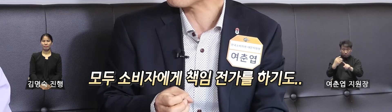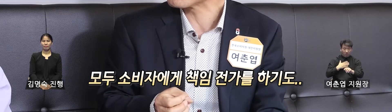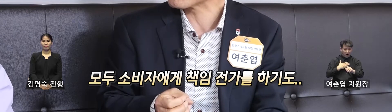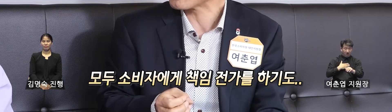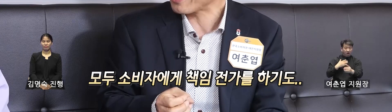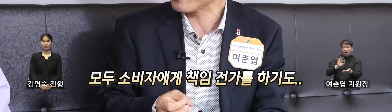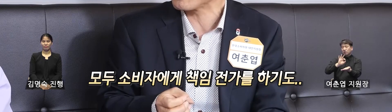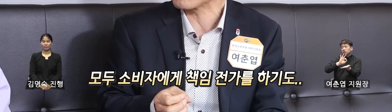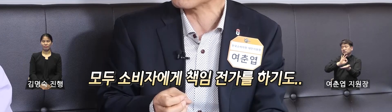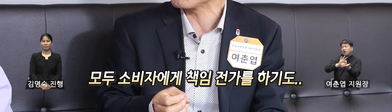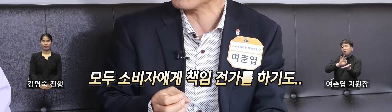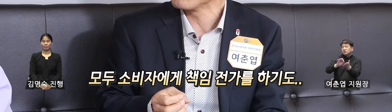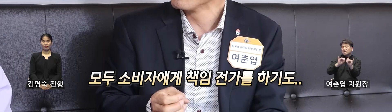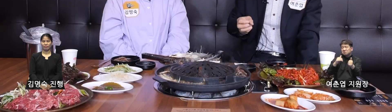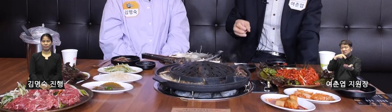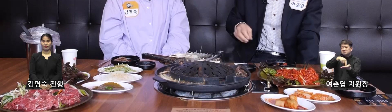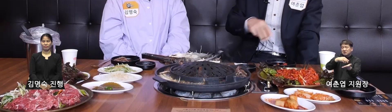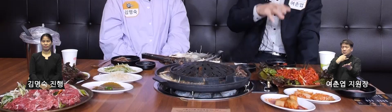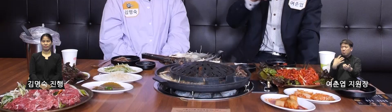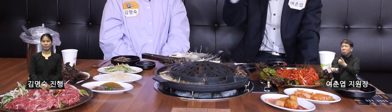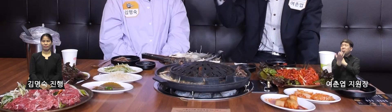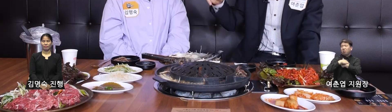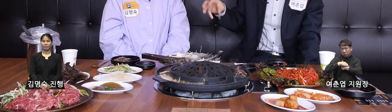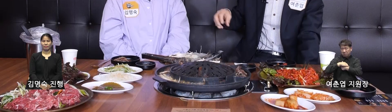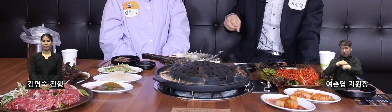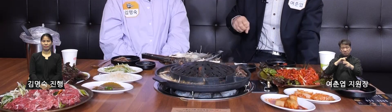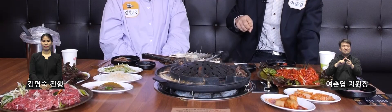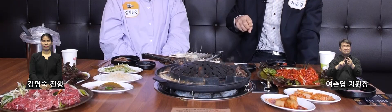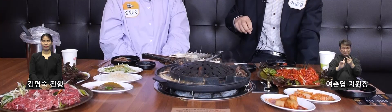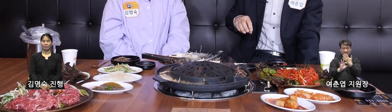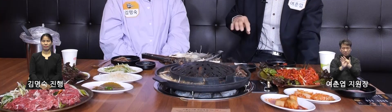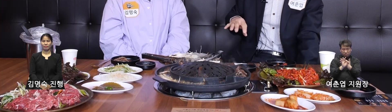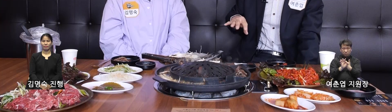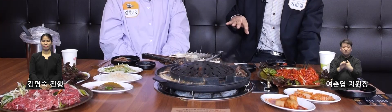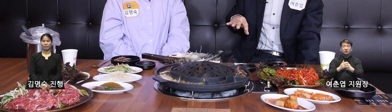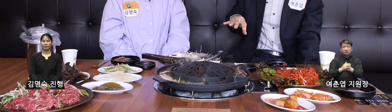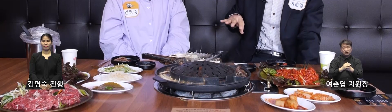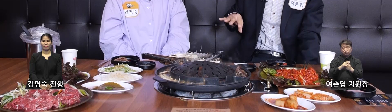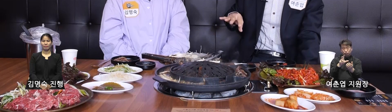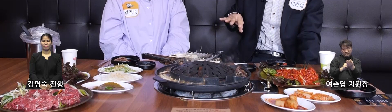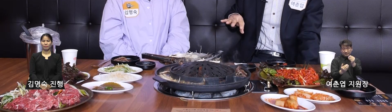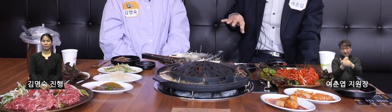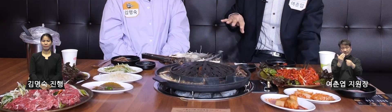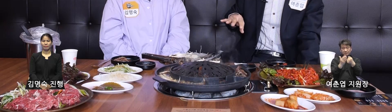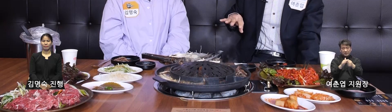책임을 전가한다라든지 이런 모든 부분에 대해서 소비자가